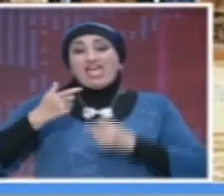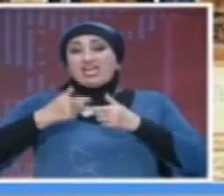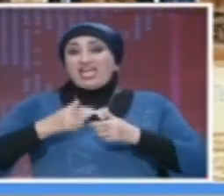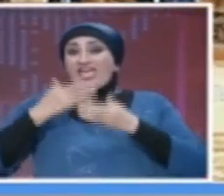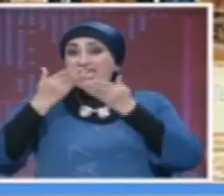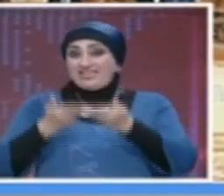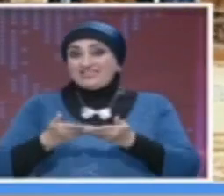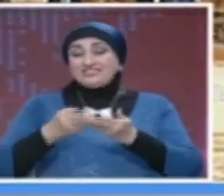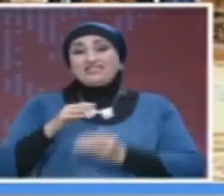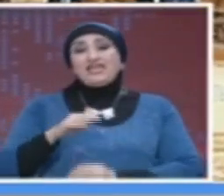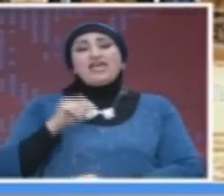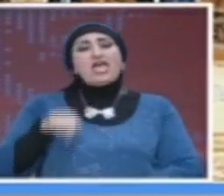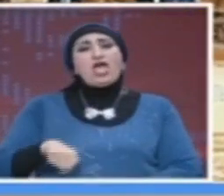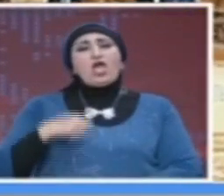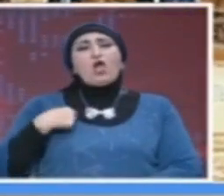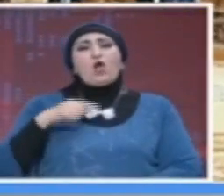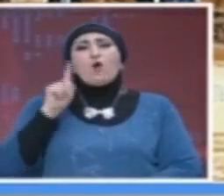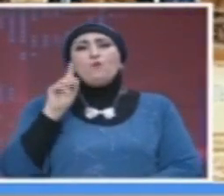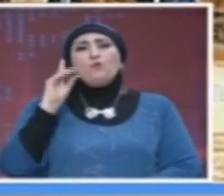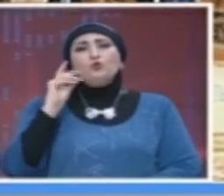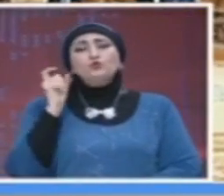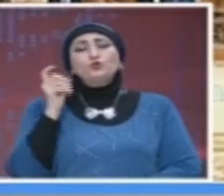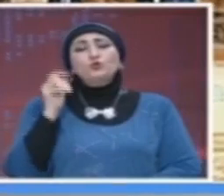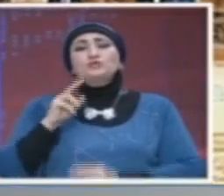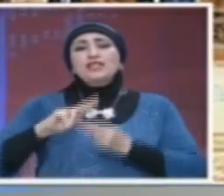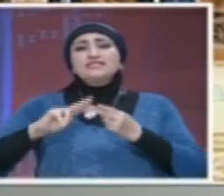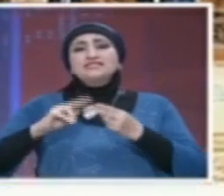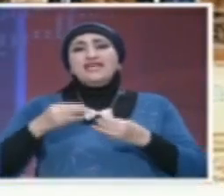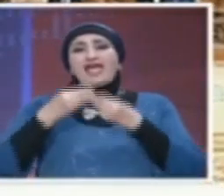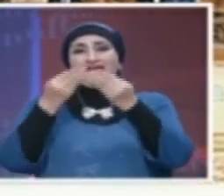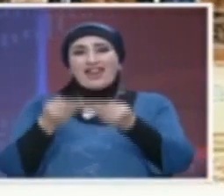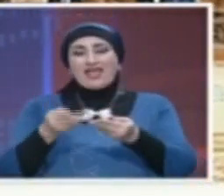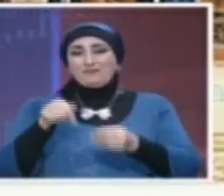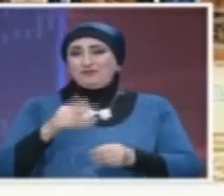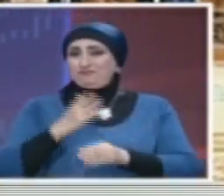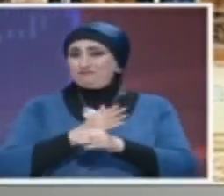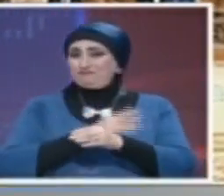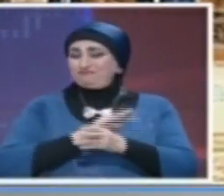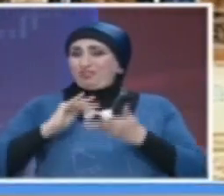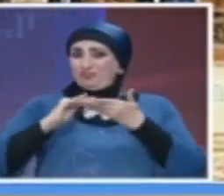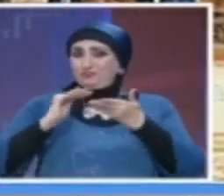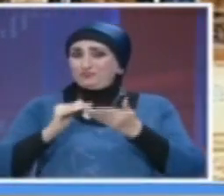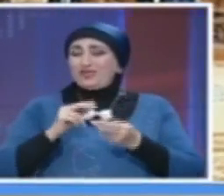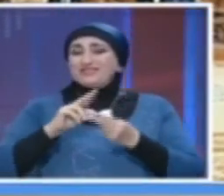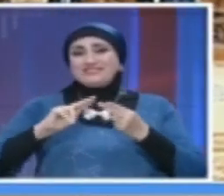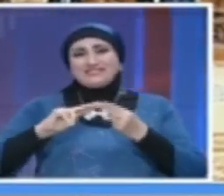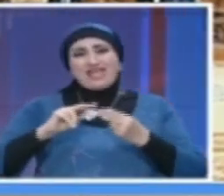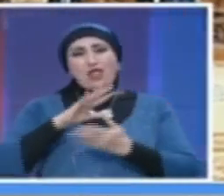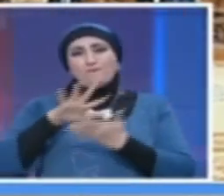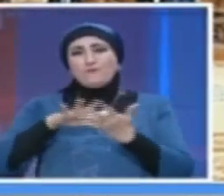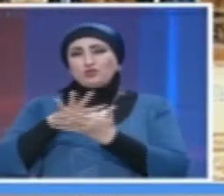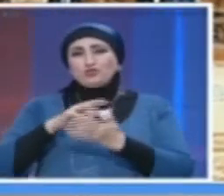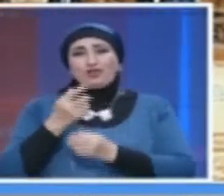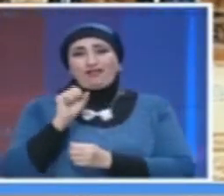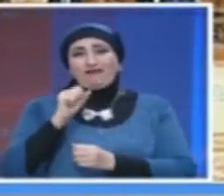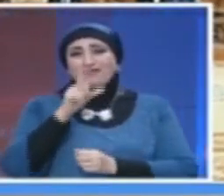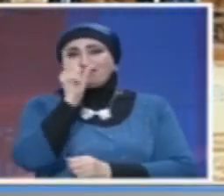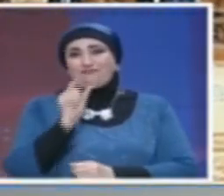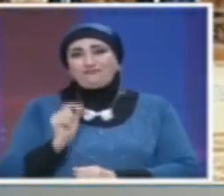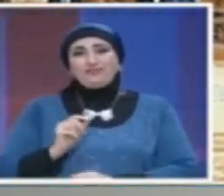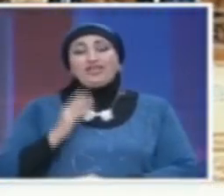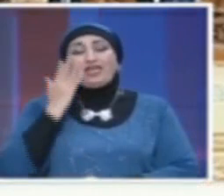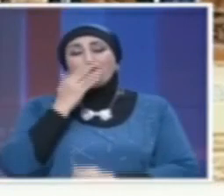مؤسسة كيمت بطرس غالي للسلام، تقديرا لجهوده وإنجازاته في مجال تسوية النزاعات بالقارة